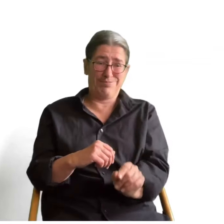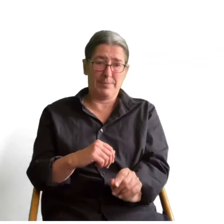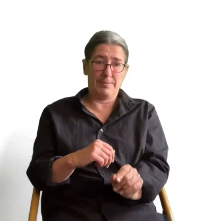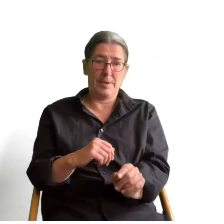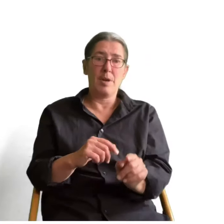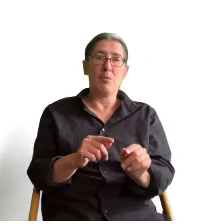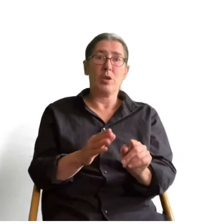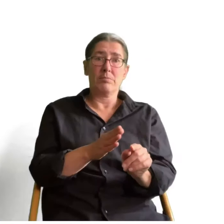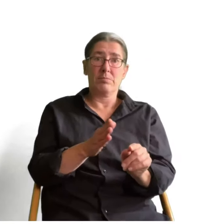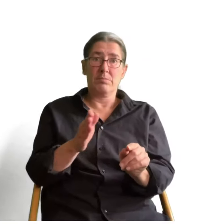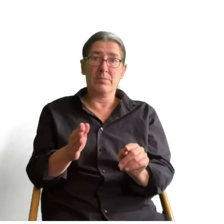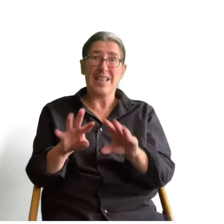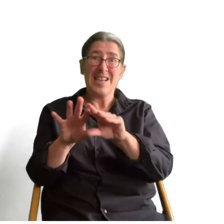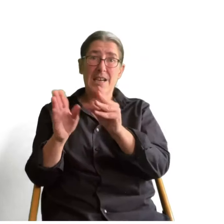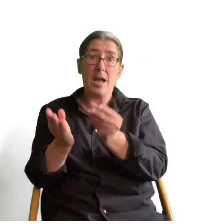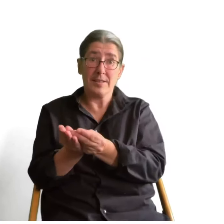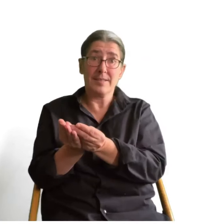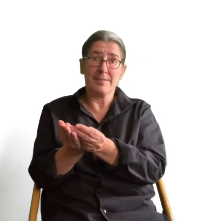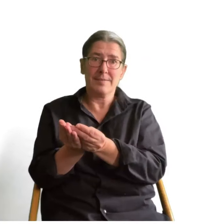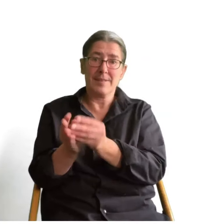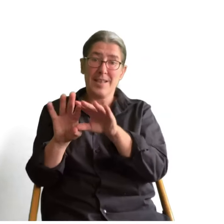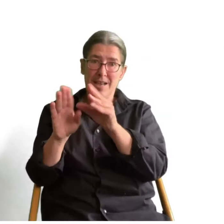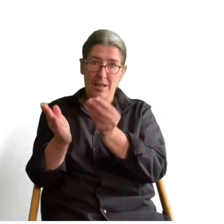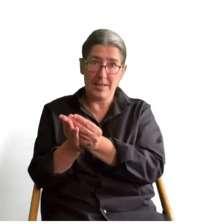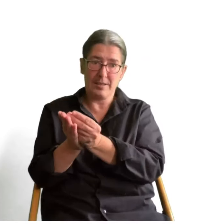die nämlich die ganzen von den